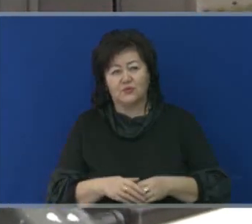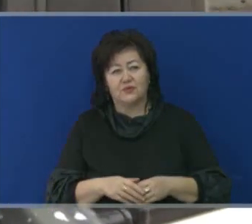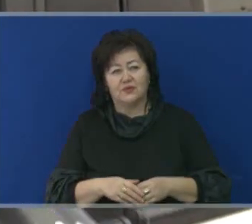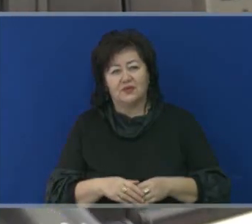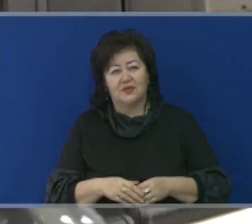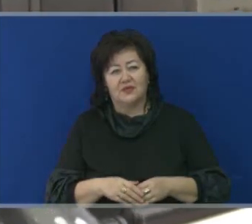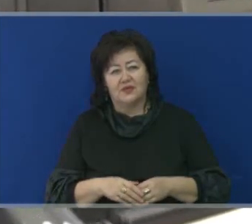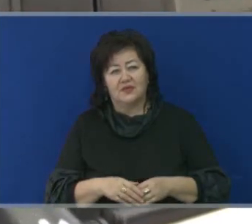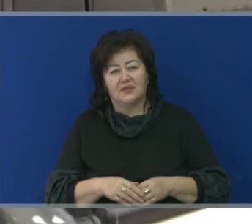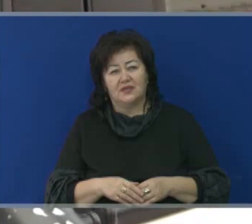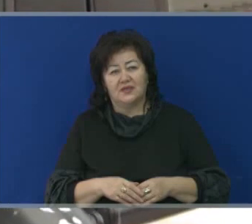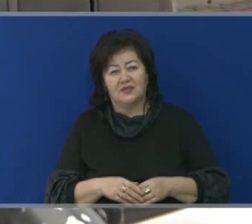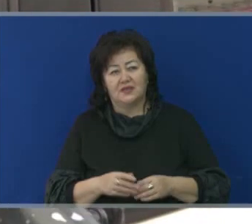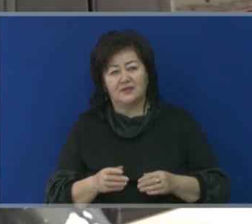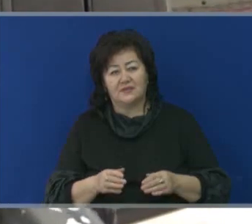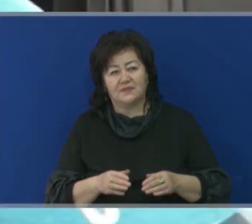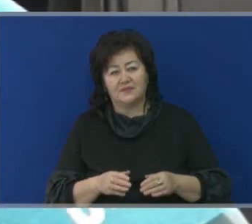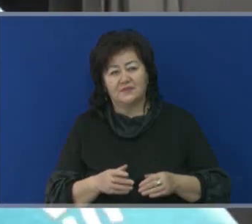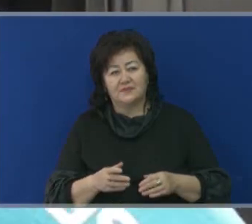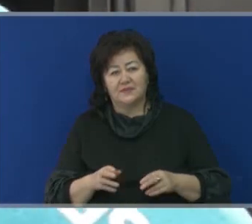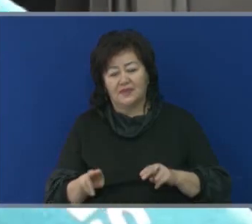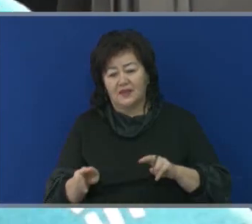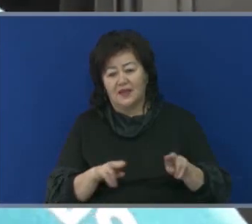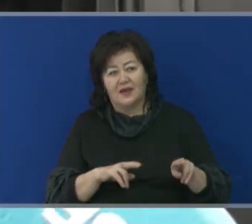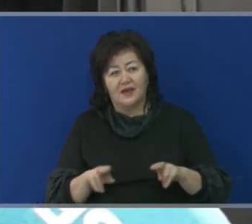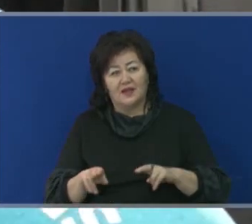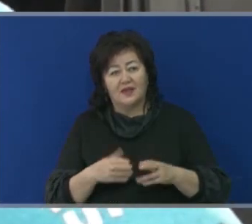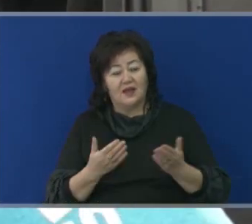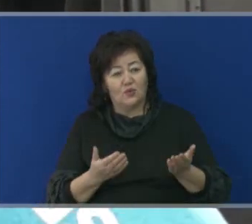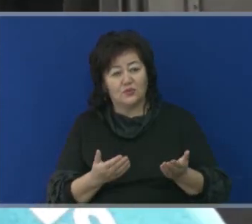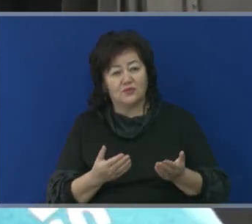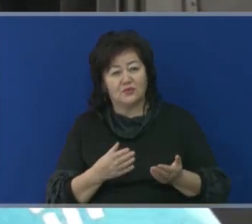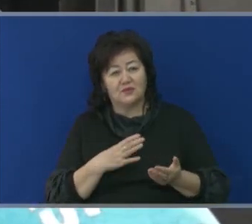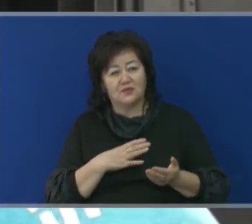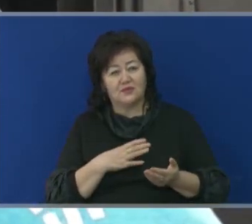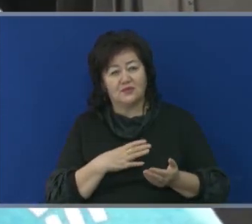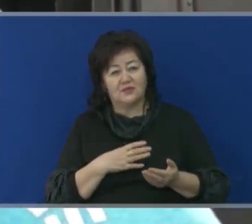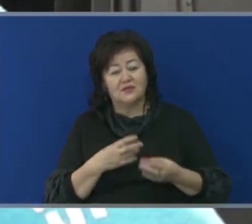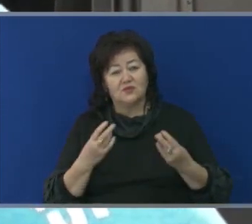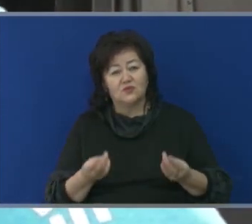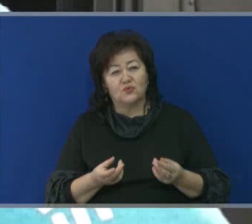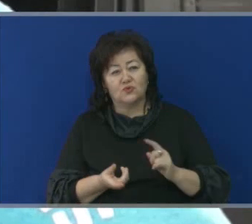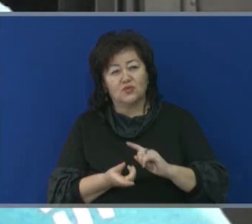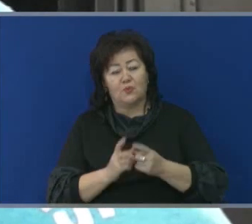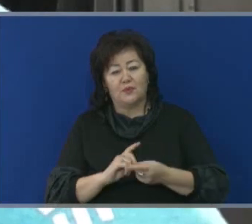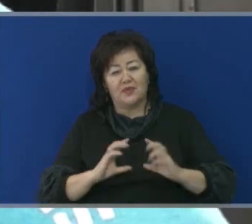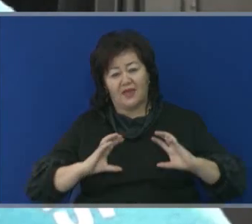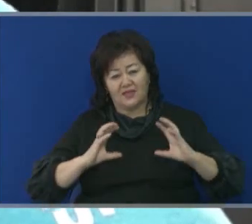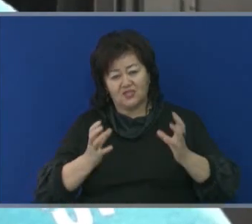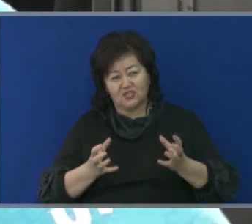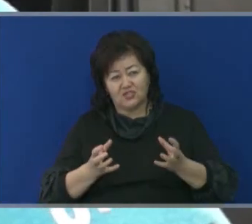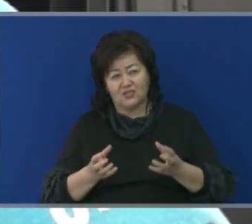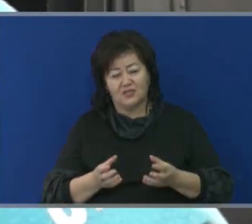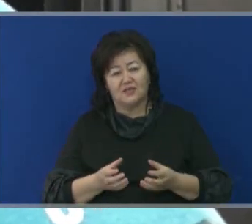на старом мосту, на новом мосту сегодня был гололед. Надо своевременно одеть зимнюю резину. Я считаю, не